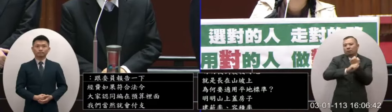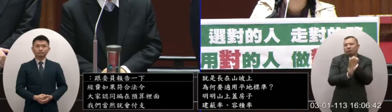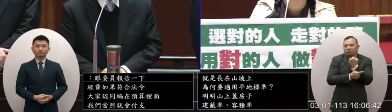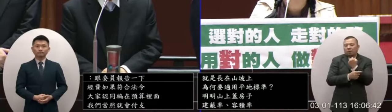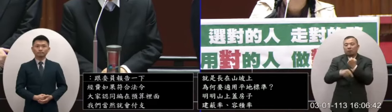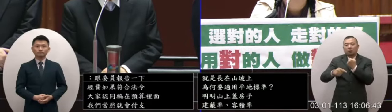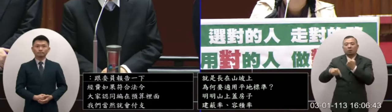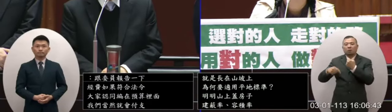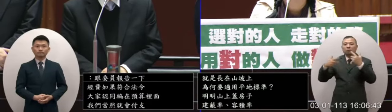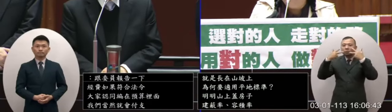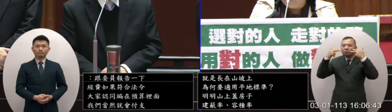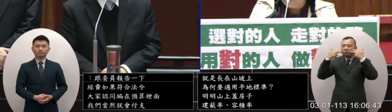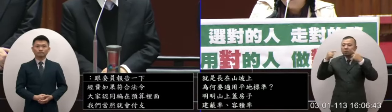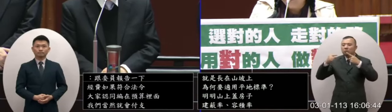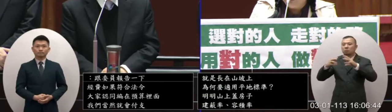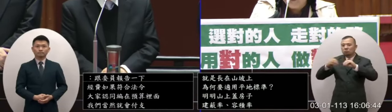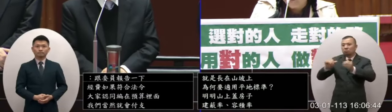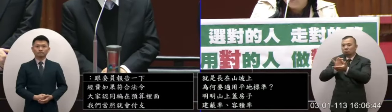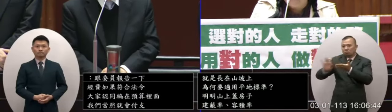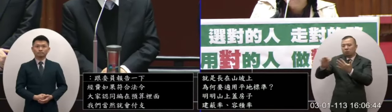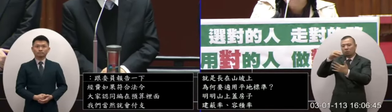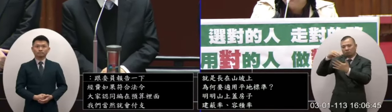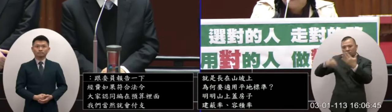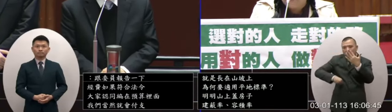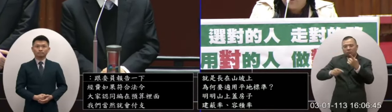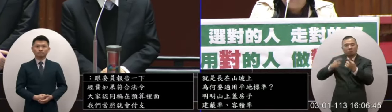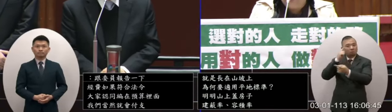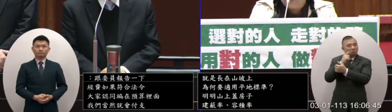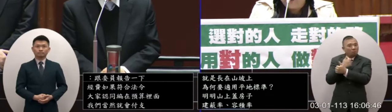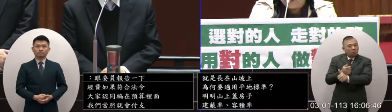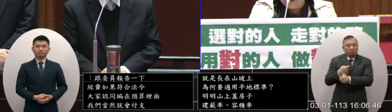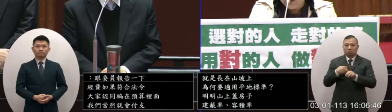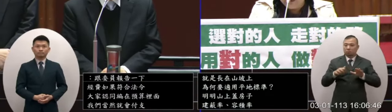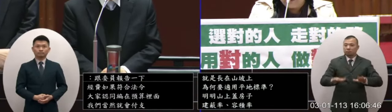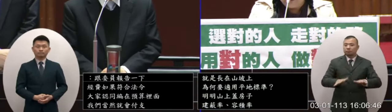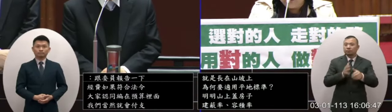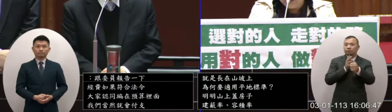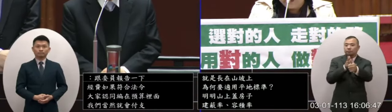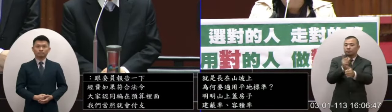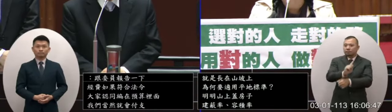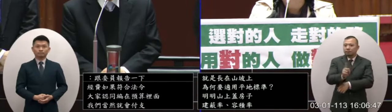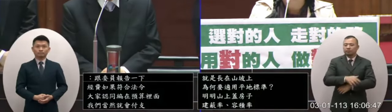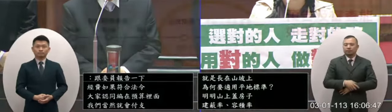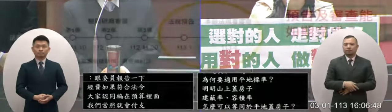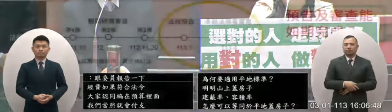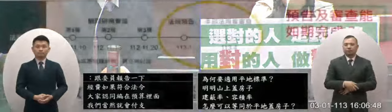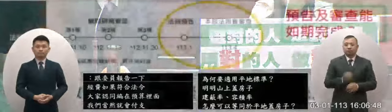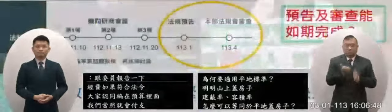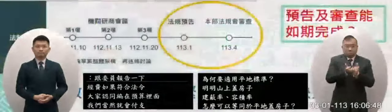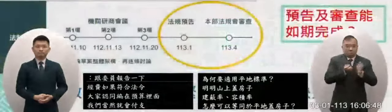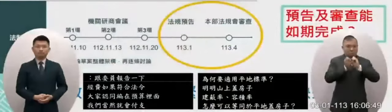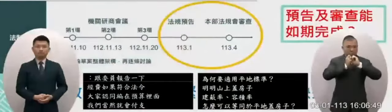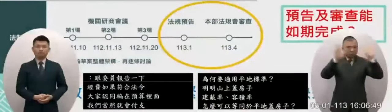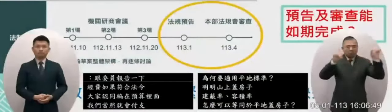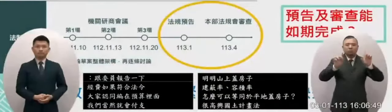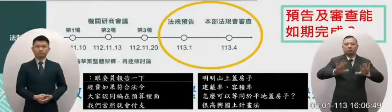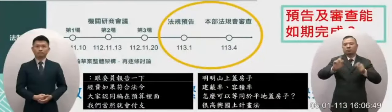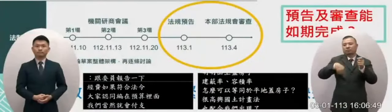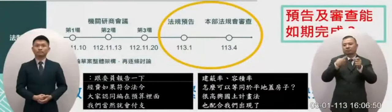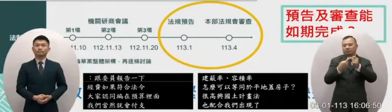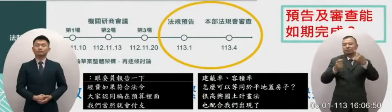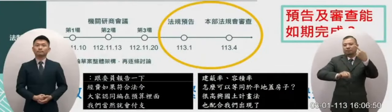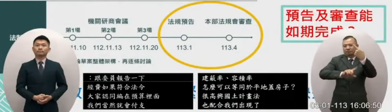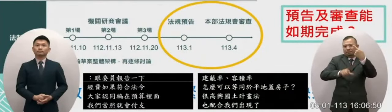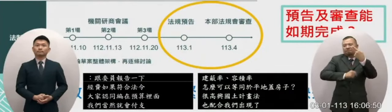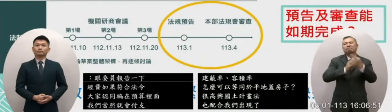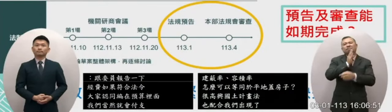土地使用管制规则。可是为什么我今天要来问哈？因为预告应该是今年的一月，可是我